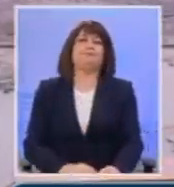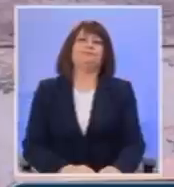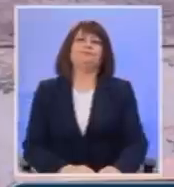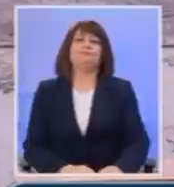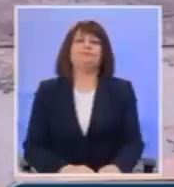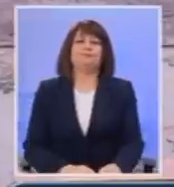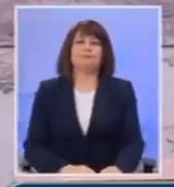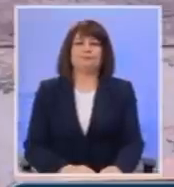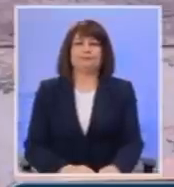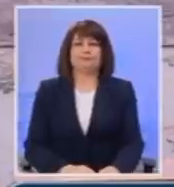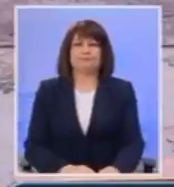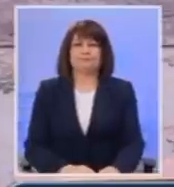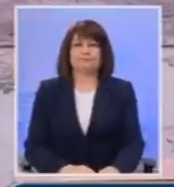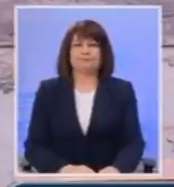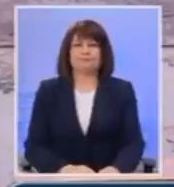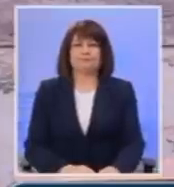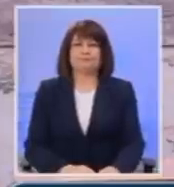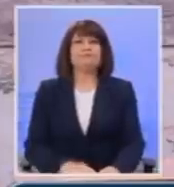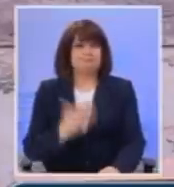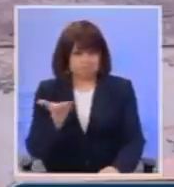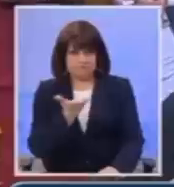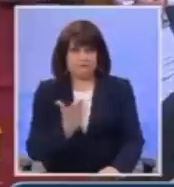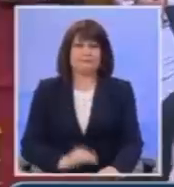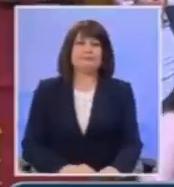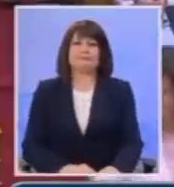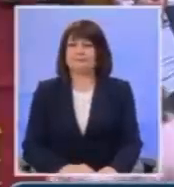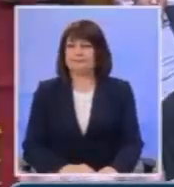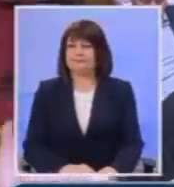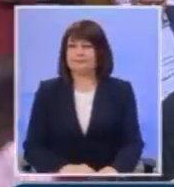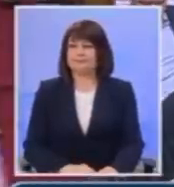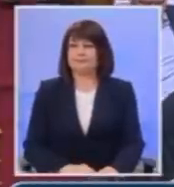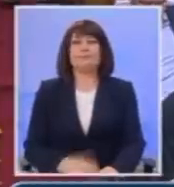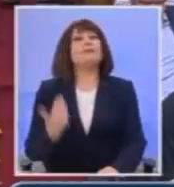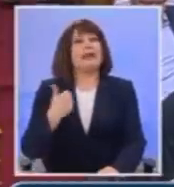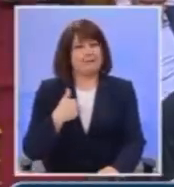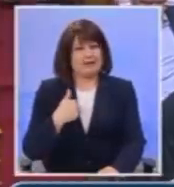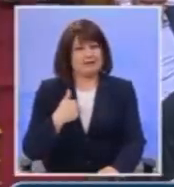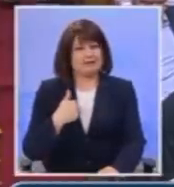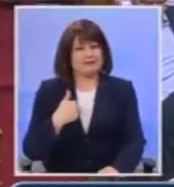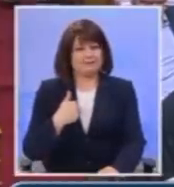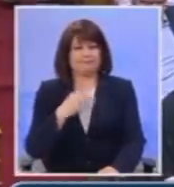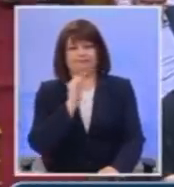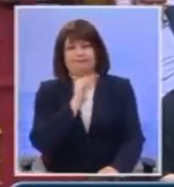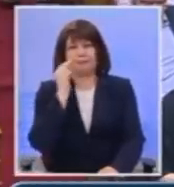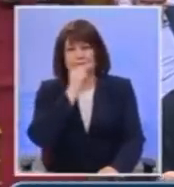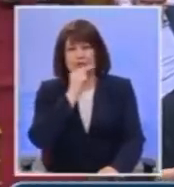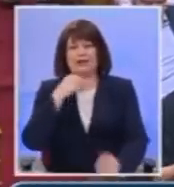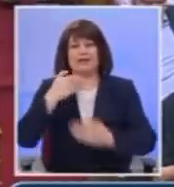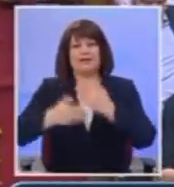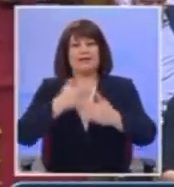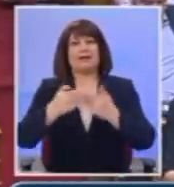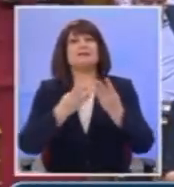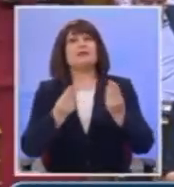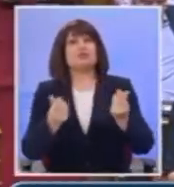λόγο για τη δευτερολογία. Ορίστε, κύριε Θεοδωράκη. Εμείς πάντως, κύριε Τσίπρα, επειδή θεωρούμε ότι αυτή η διαδικασία είναι